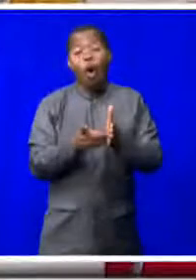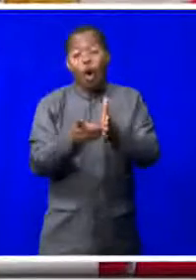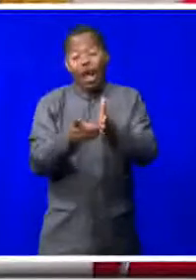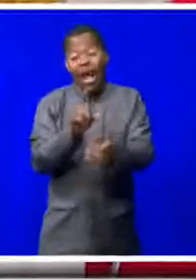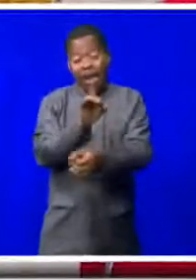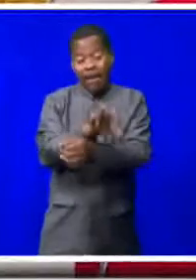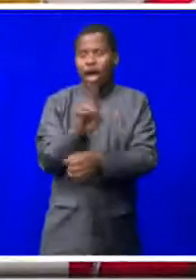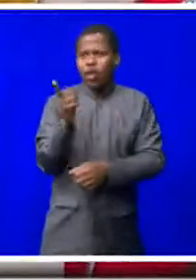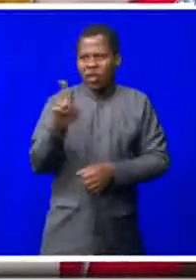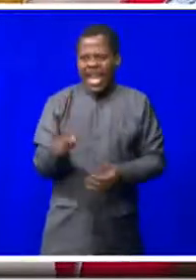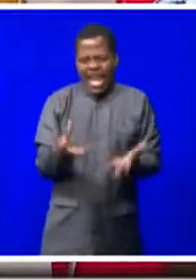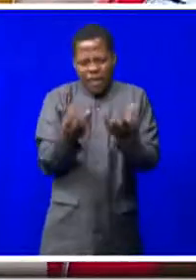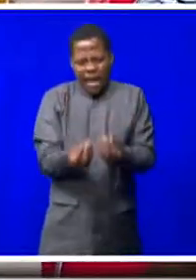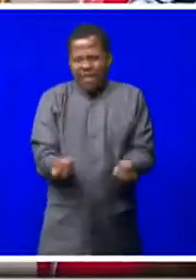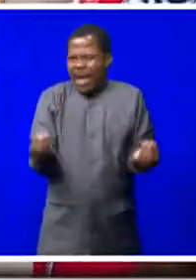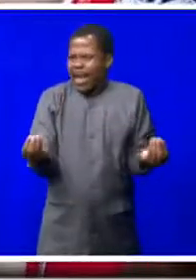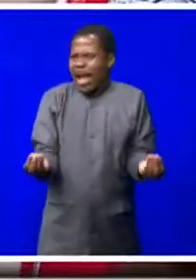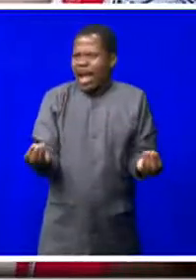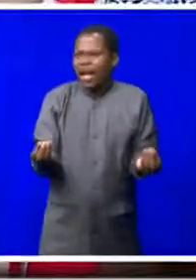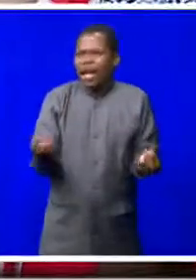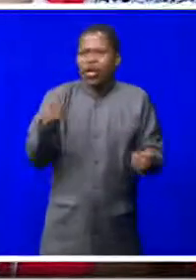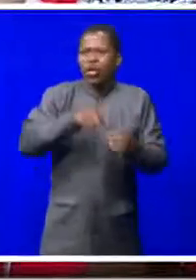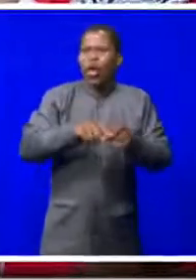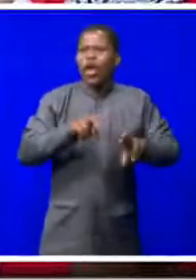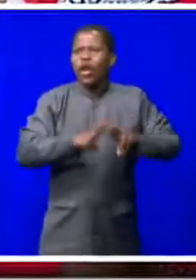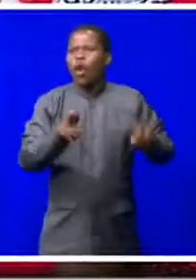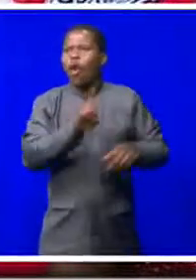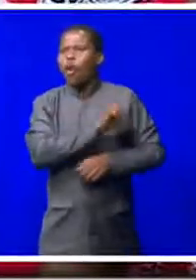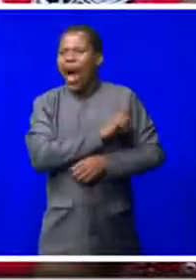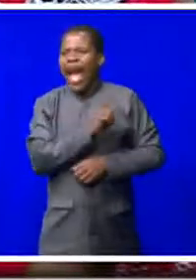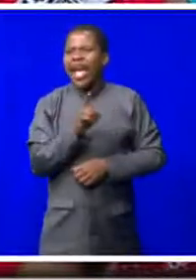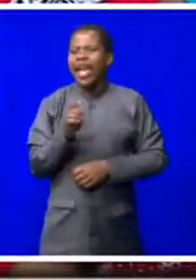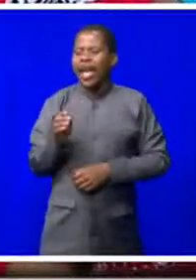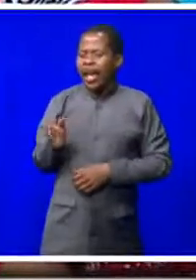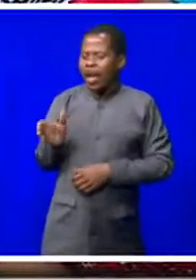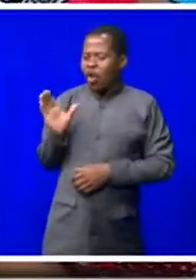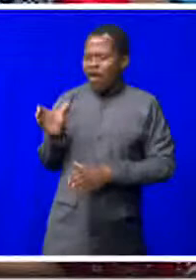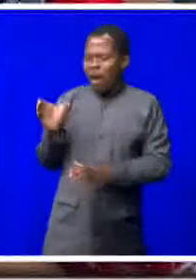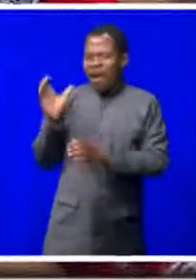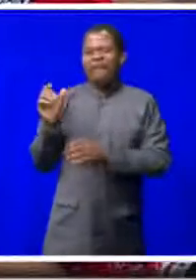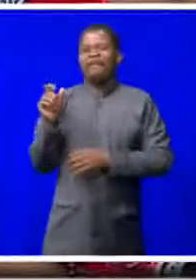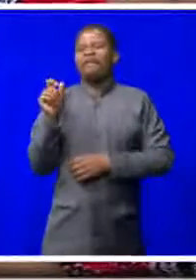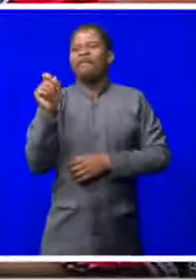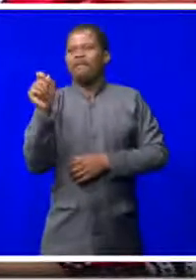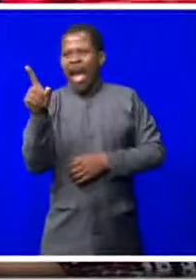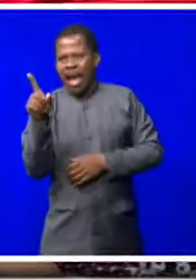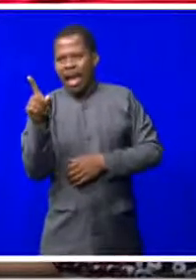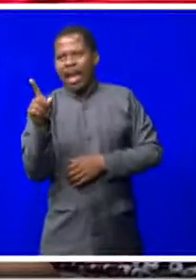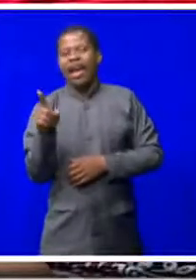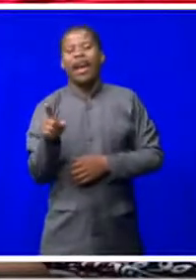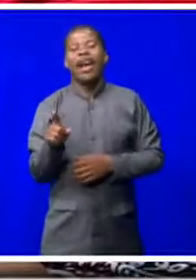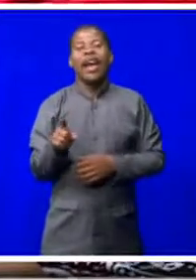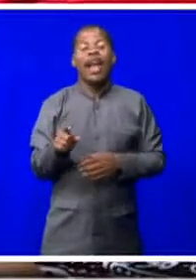kwemhlanga etfutane labamfana ababe basakhona kuhamba indzawo lenze.